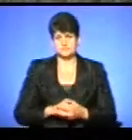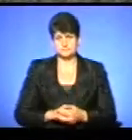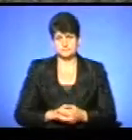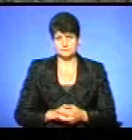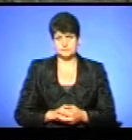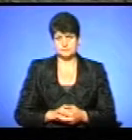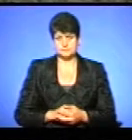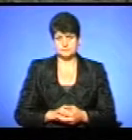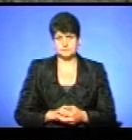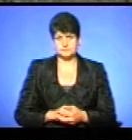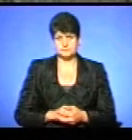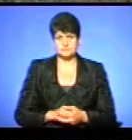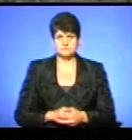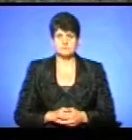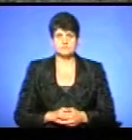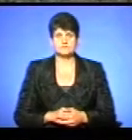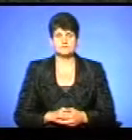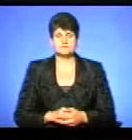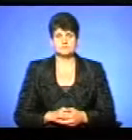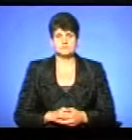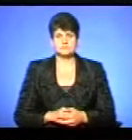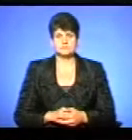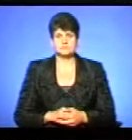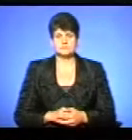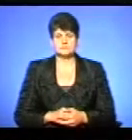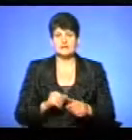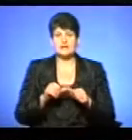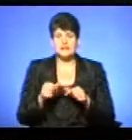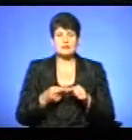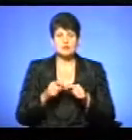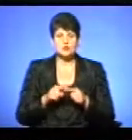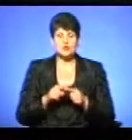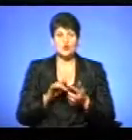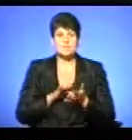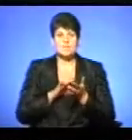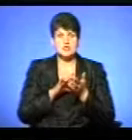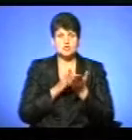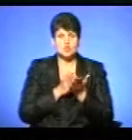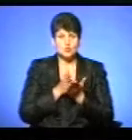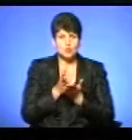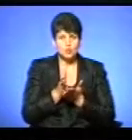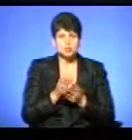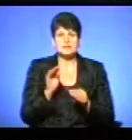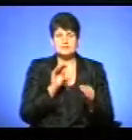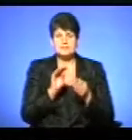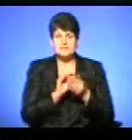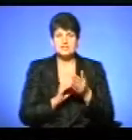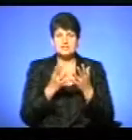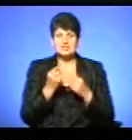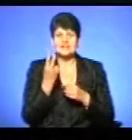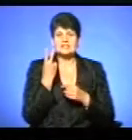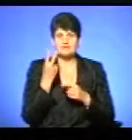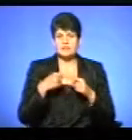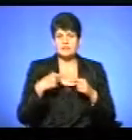Марта Журавель, Юрій Багрій, новини. Крім цього маршруту, працівники туристичного центру склали ще 2